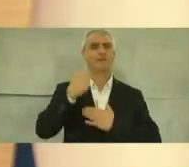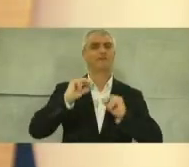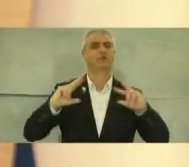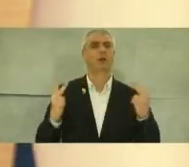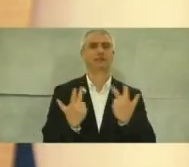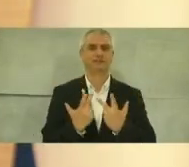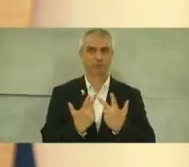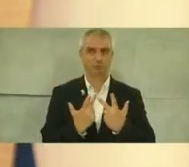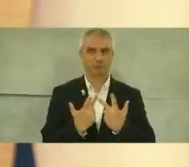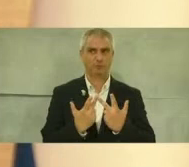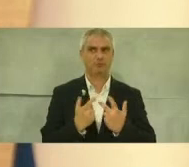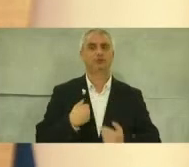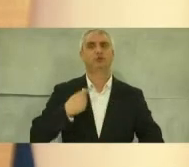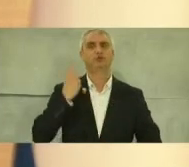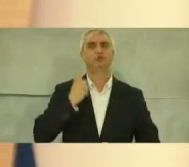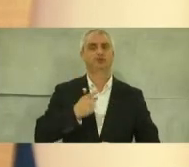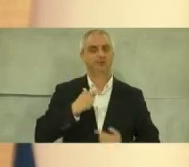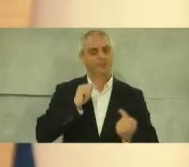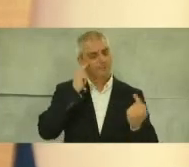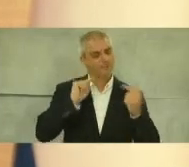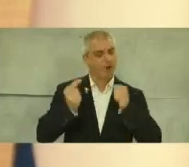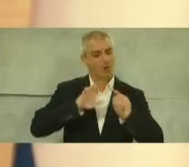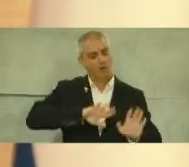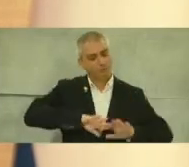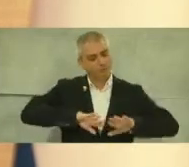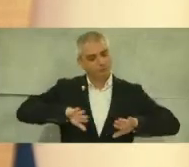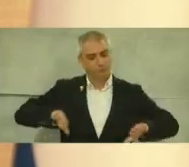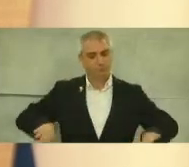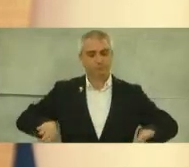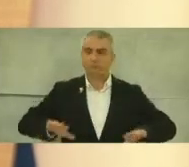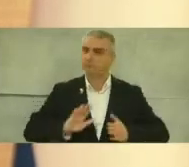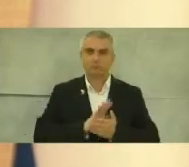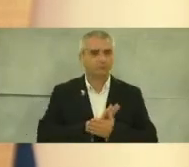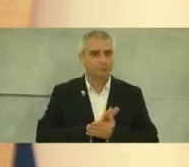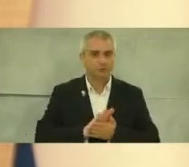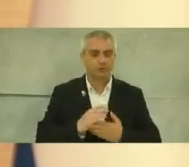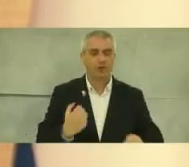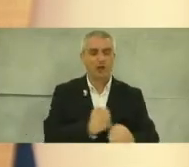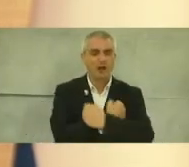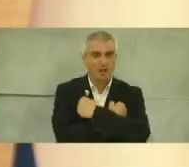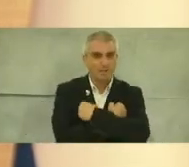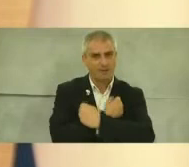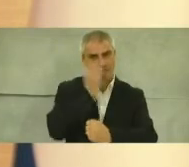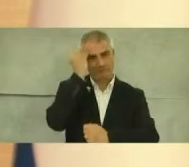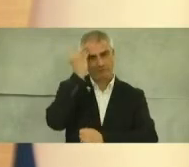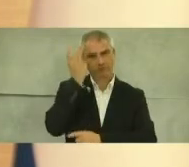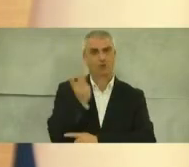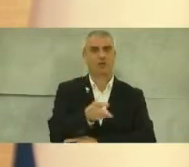הציבור, שצריכים לשים בצד את המחלוקות, פשוט לחבק ולזכור את